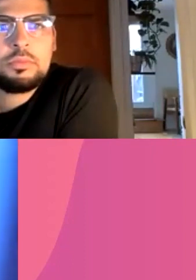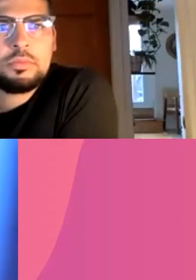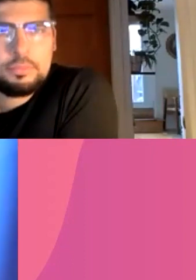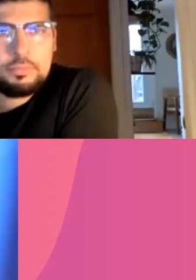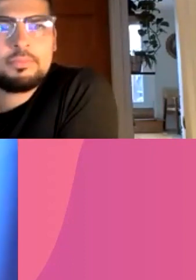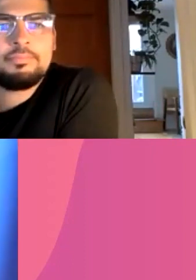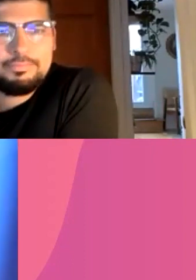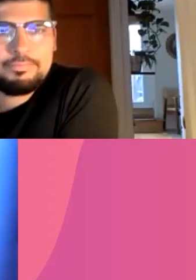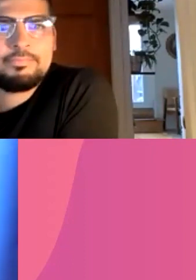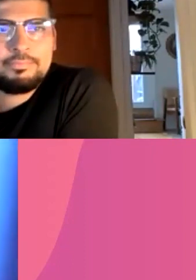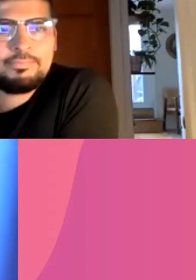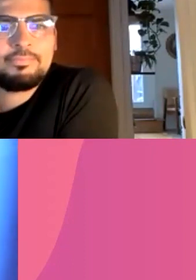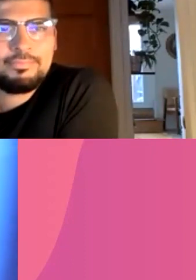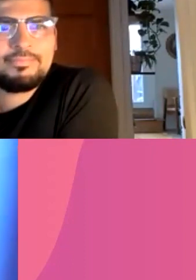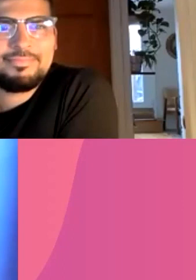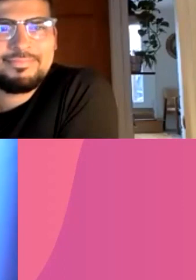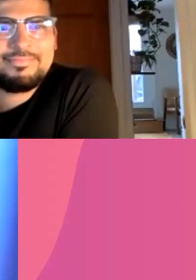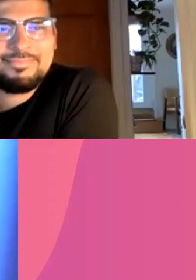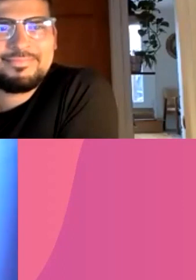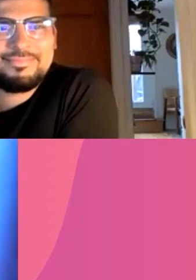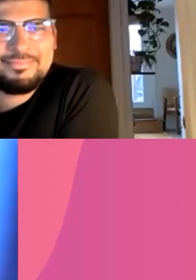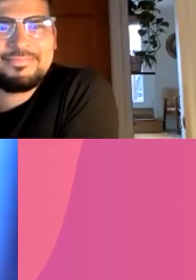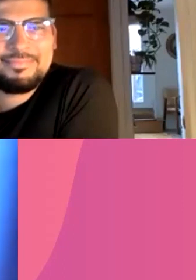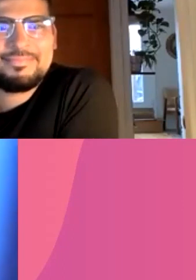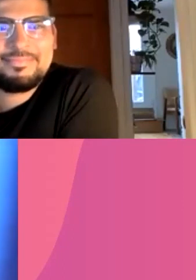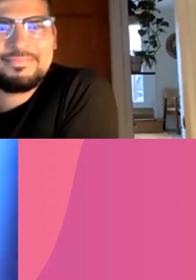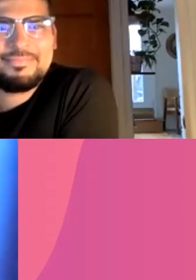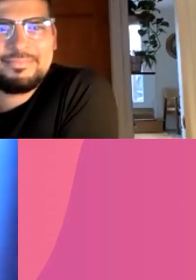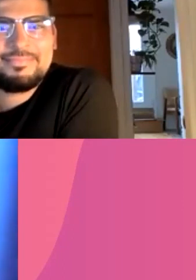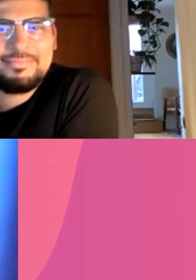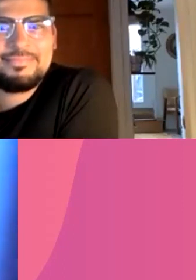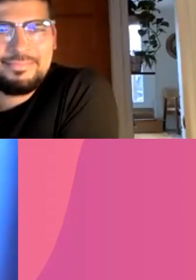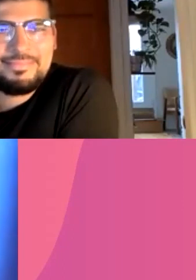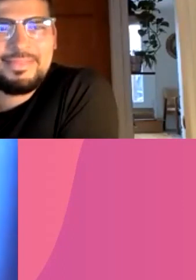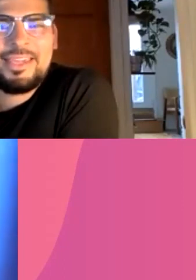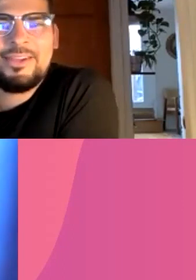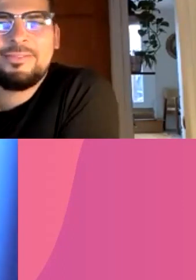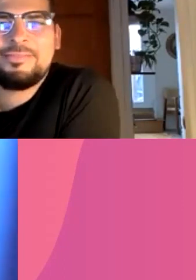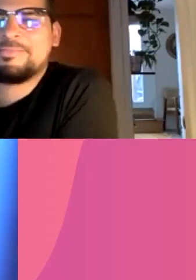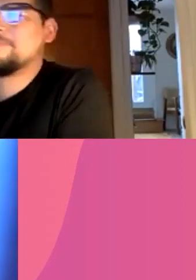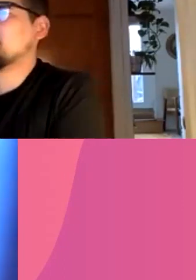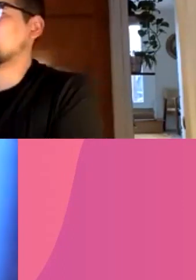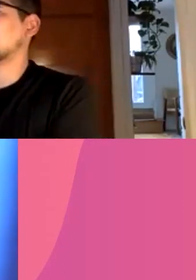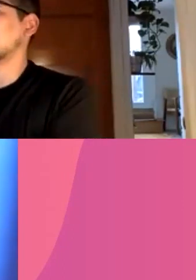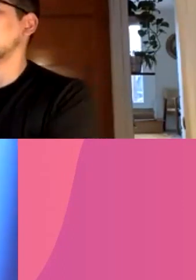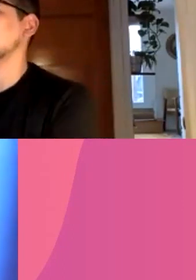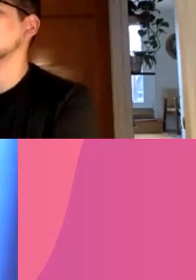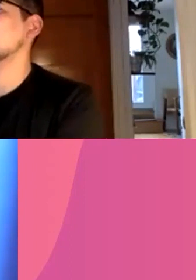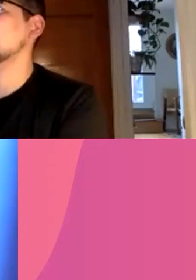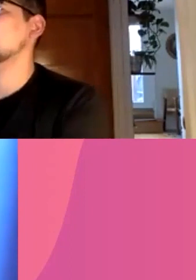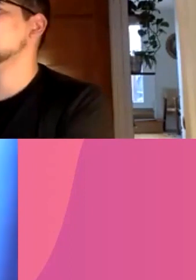l'art pour partager de telles expériences. Ça peut être donc quelque chose qui peut être utile.